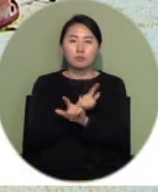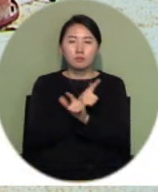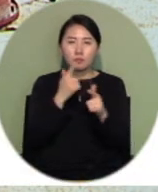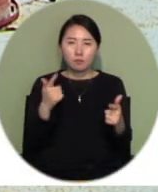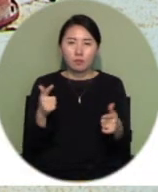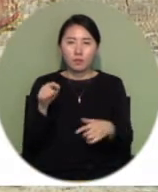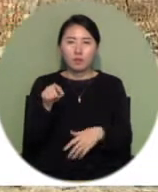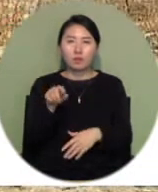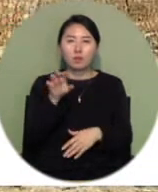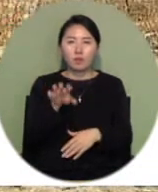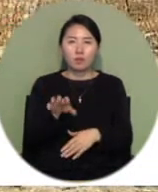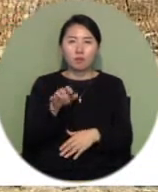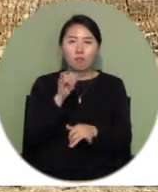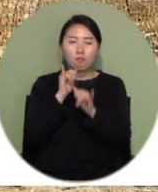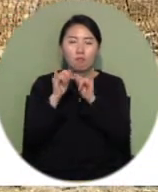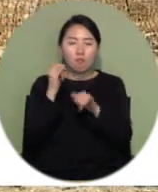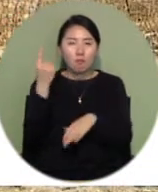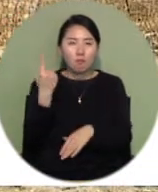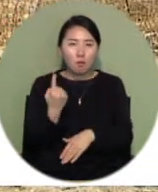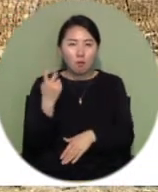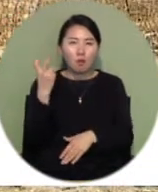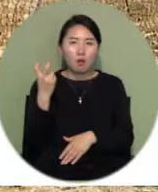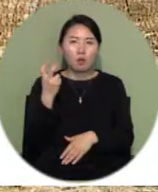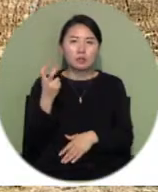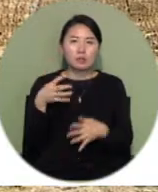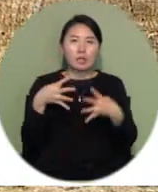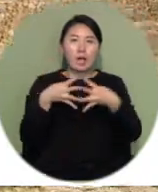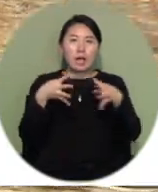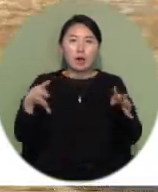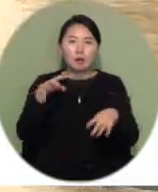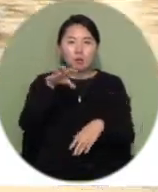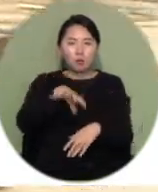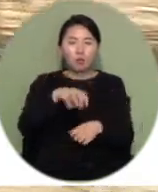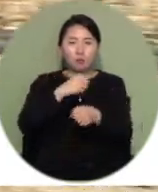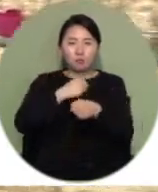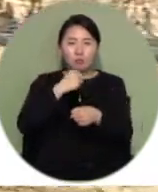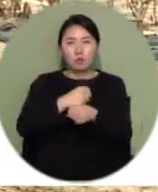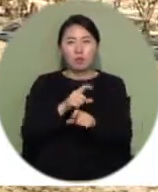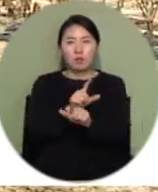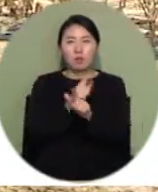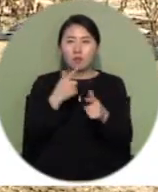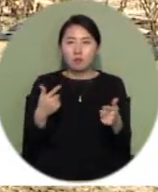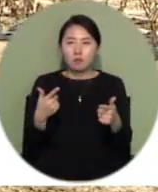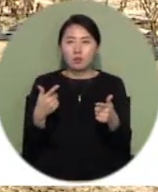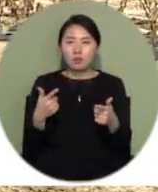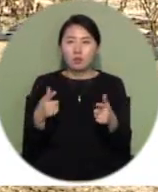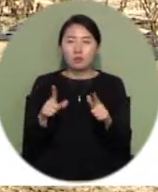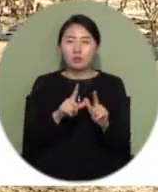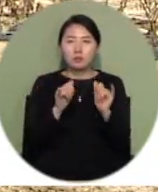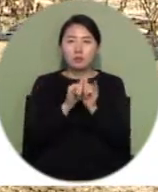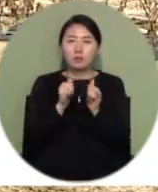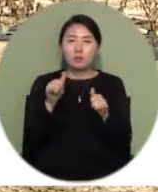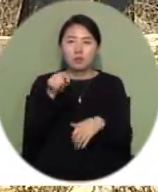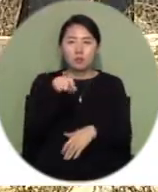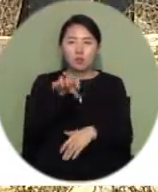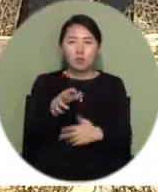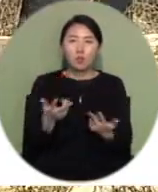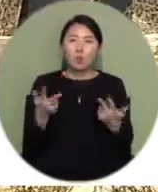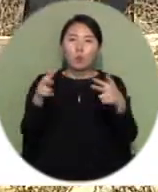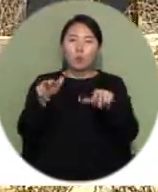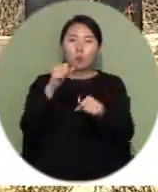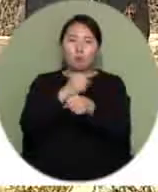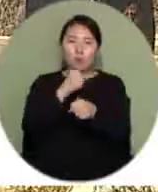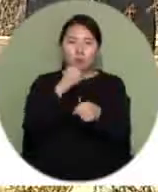보시면 기자님도 오셨겠지만 이곳은 지금 그 아파트를 지을 공간이 아니에요. 주민들은 여기다 공원을